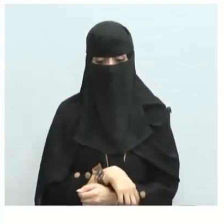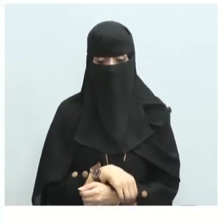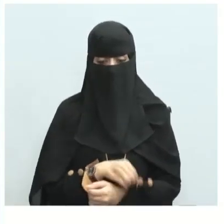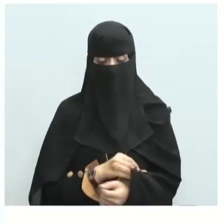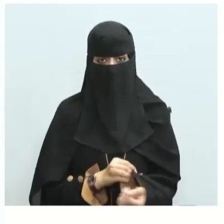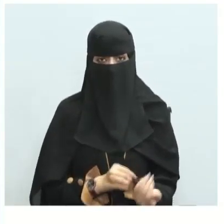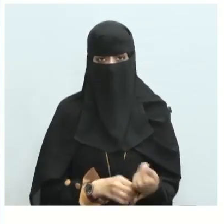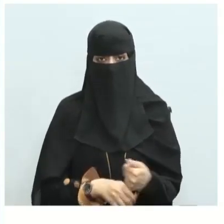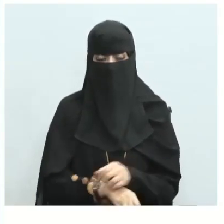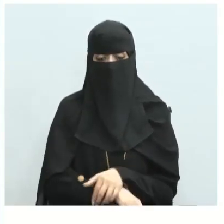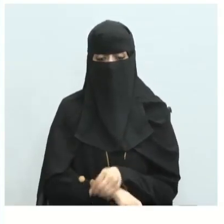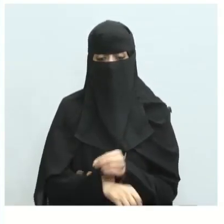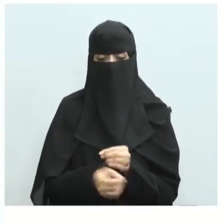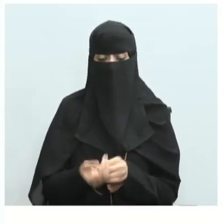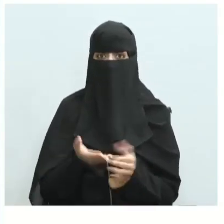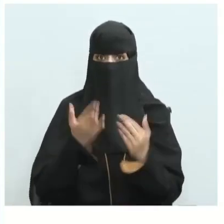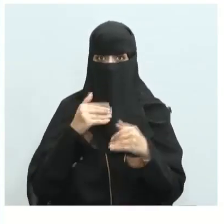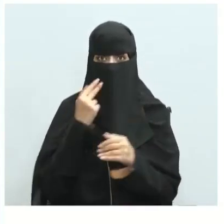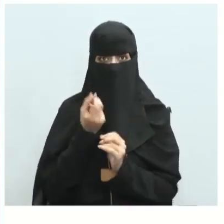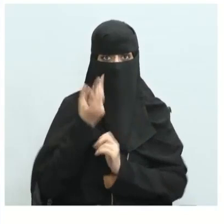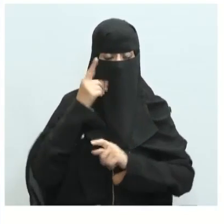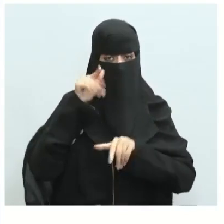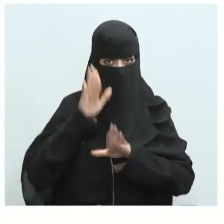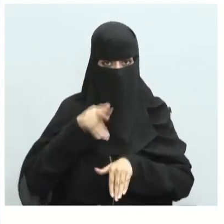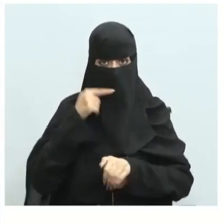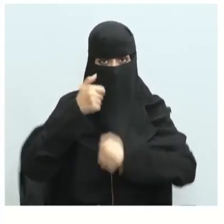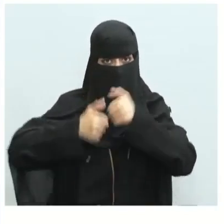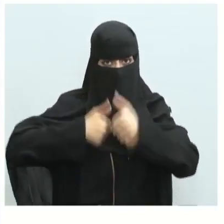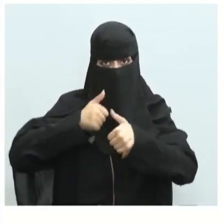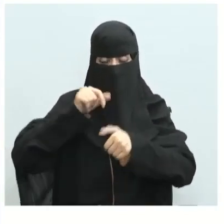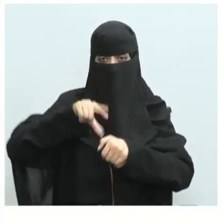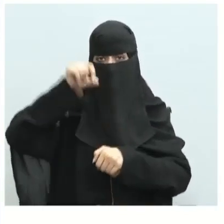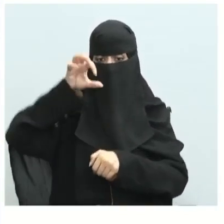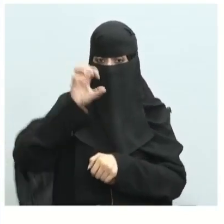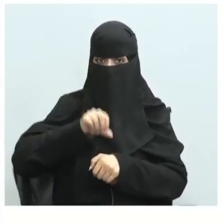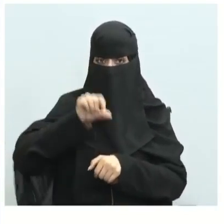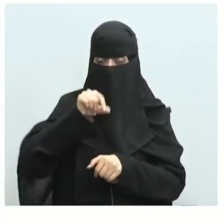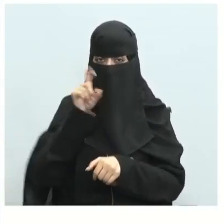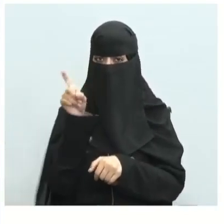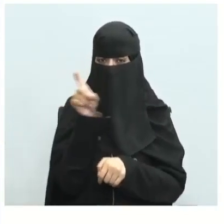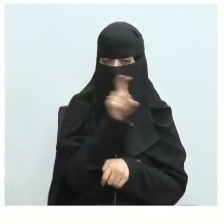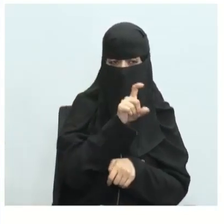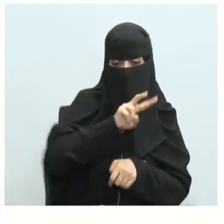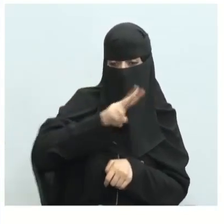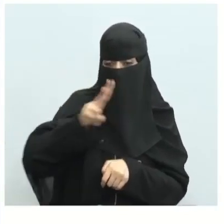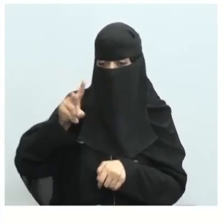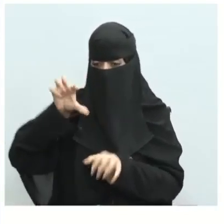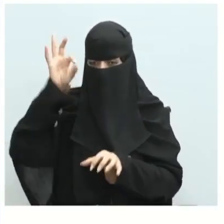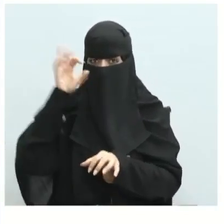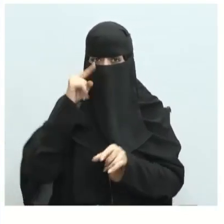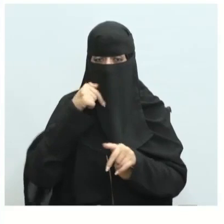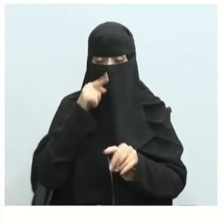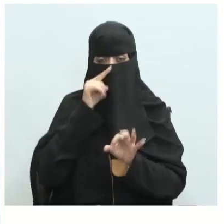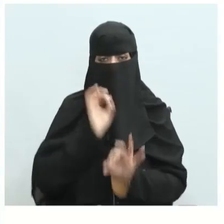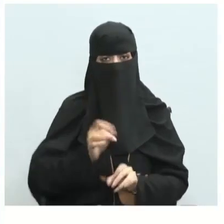وشخصيتك هنا تنبيه اذا كان الاختبار من اختيار متعدد فمهم جدا ان تعرف بعض الطرق لحل